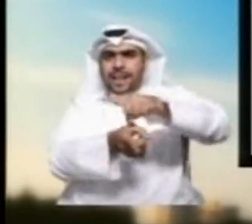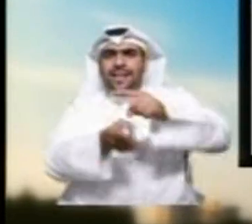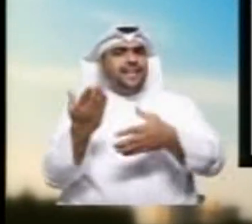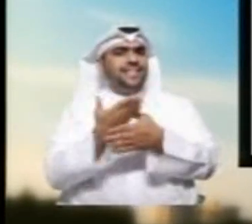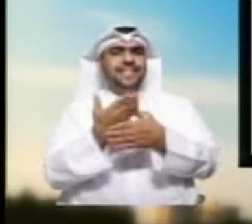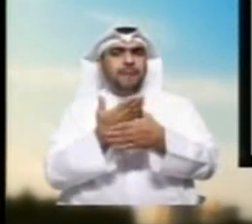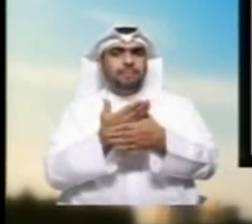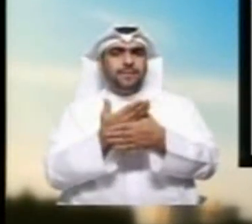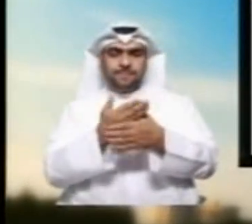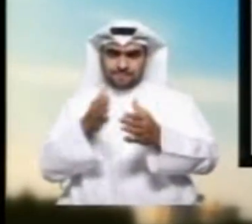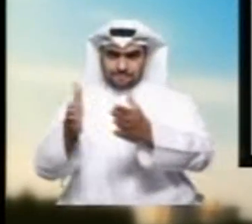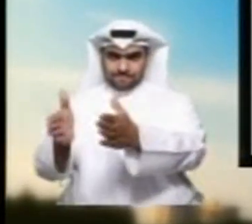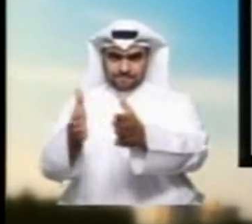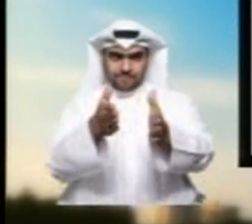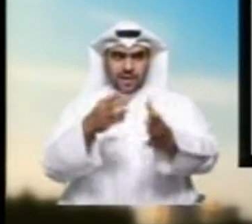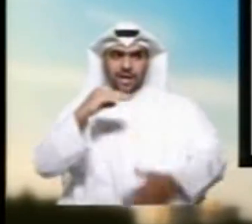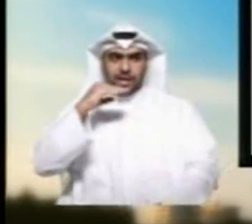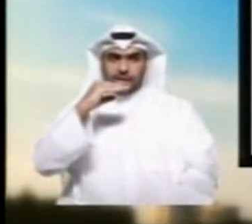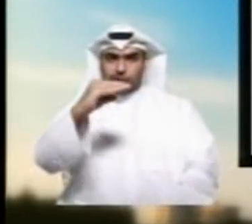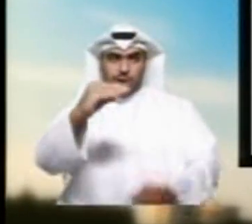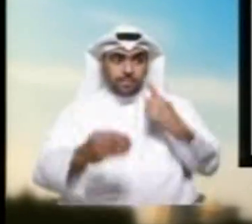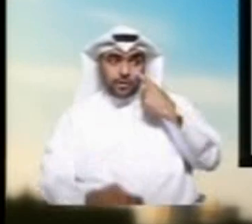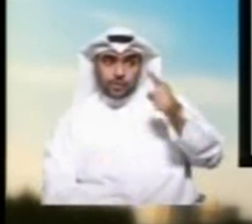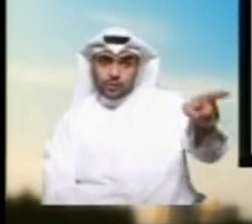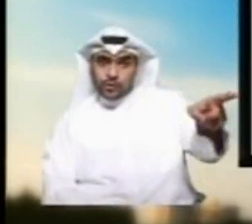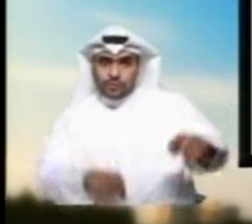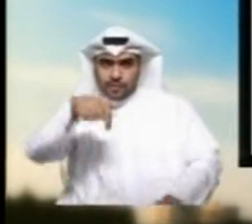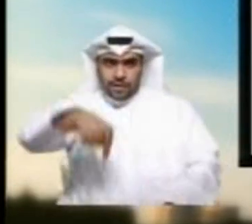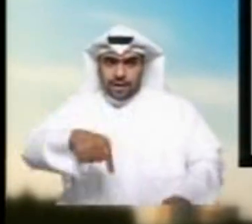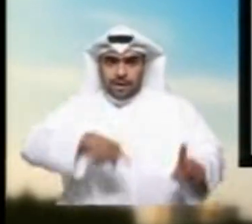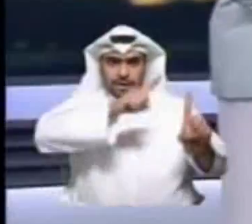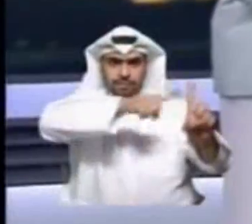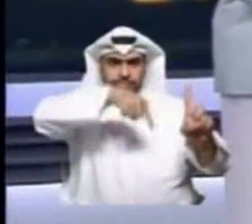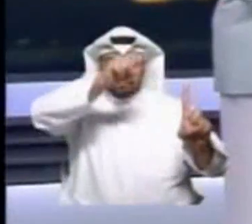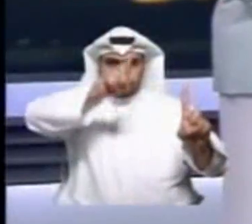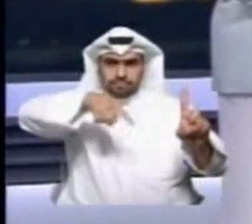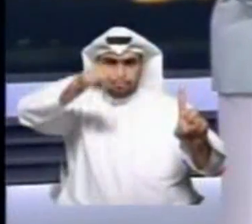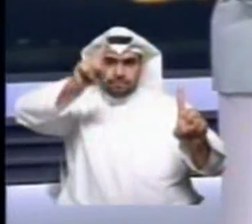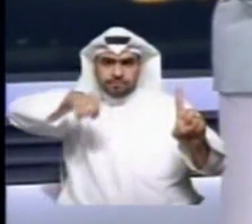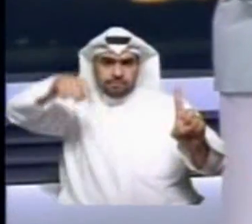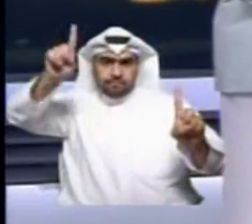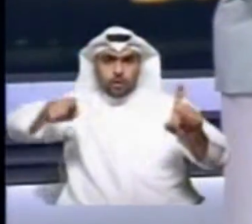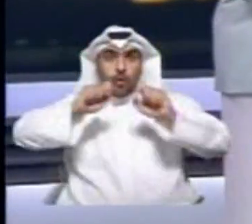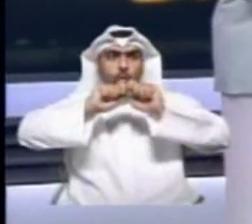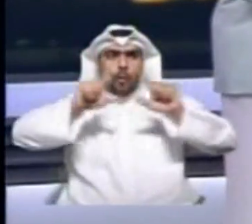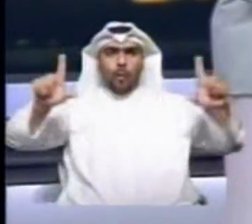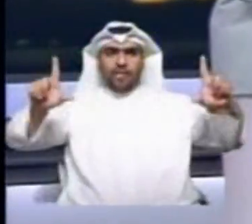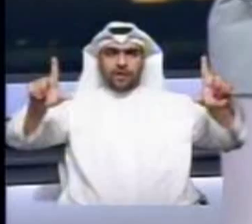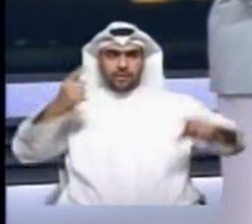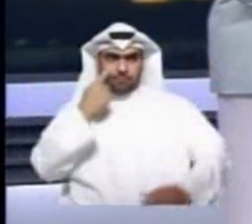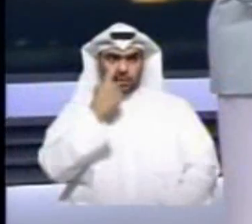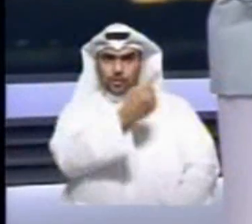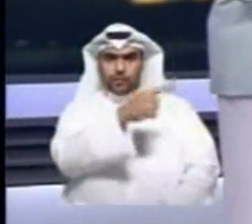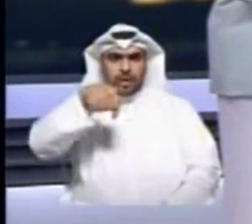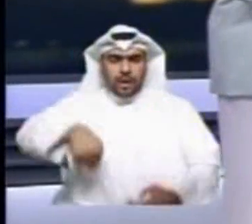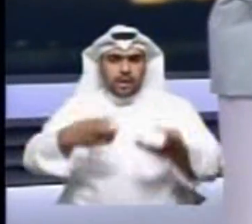احنا لاحظنا الجو اللطيف أثناء في شهر مارس ومستمرين إلى هذا الشهر تقريبا، والإحصاءات عندنا في إدارة الأرصاد